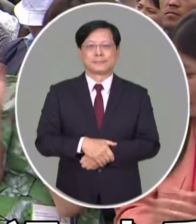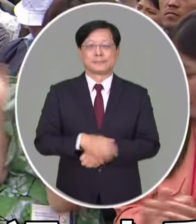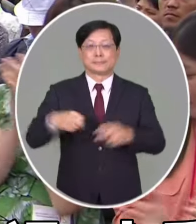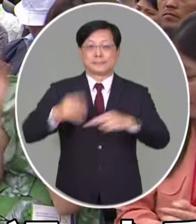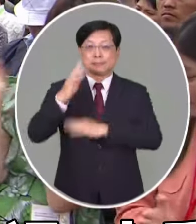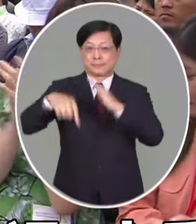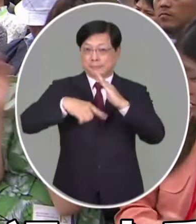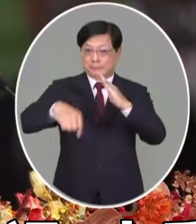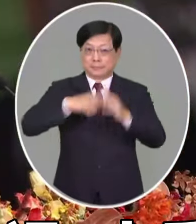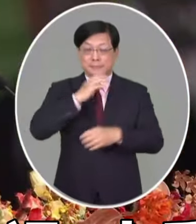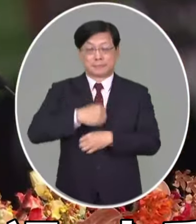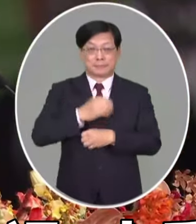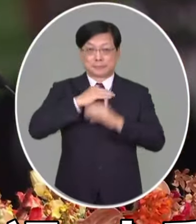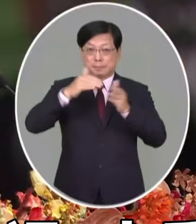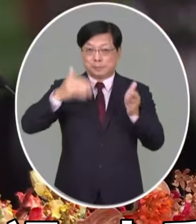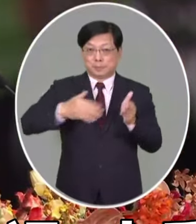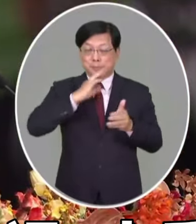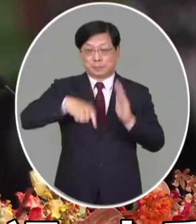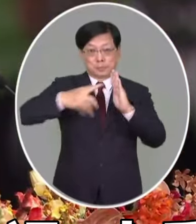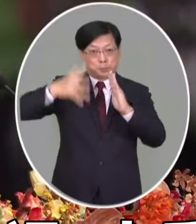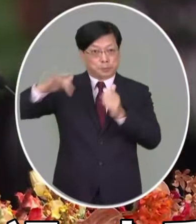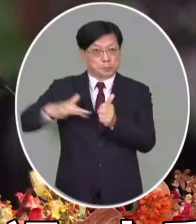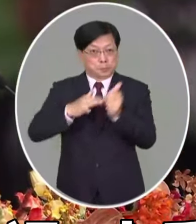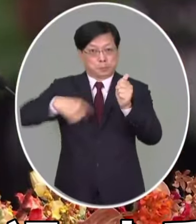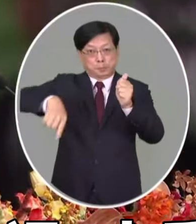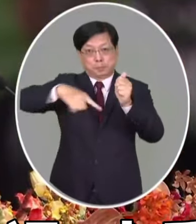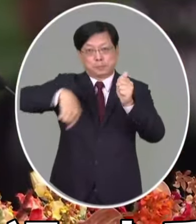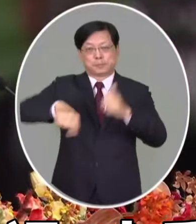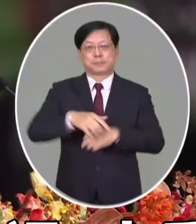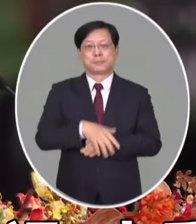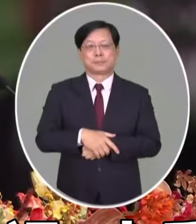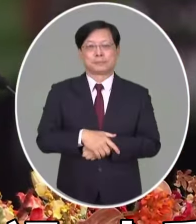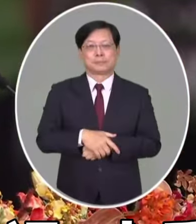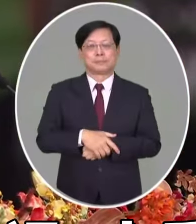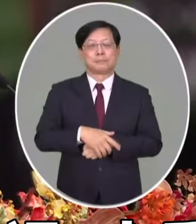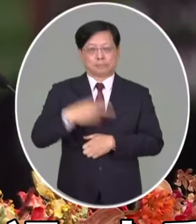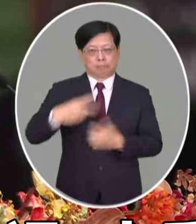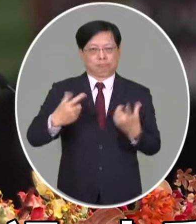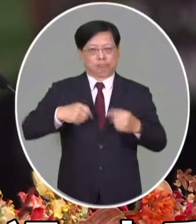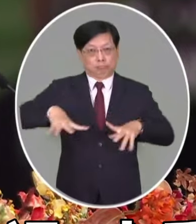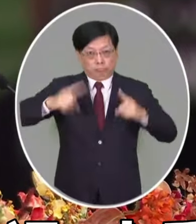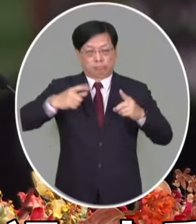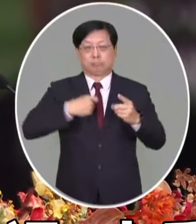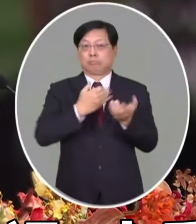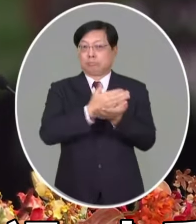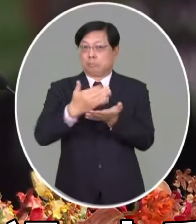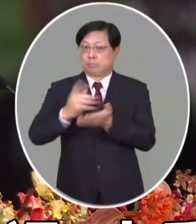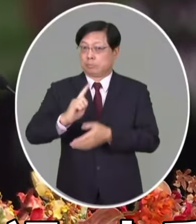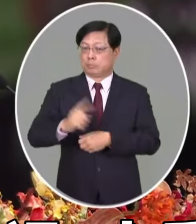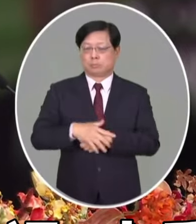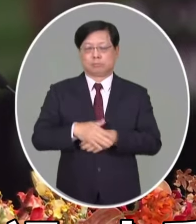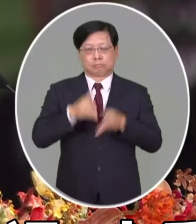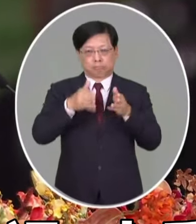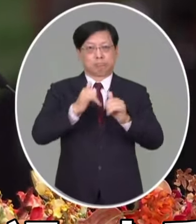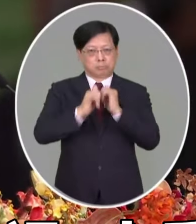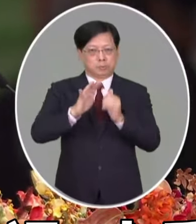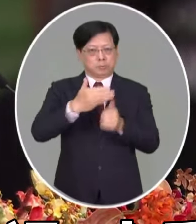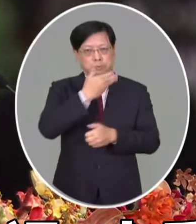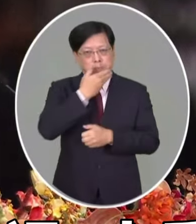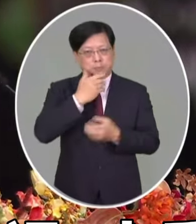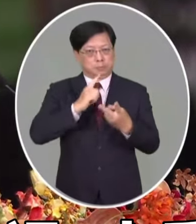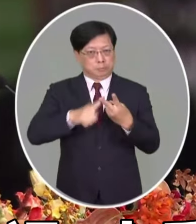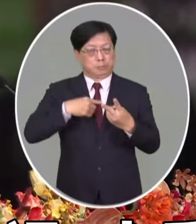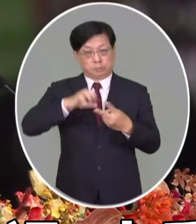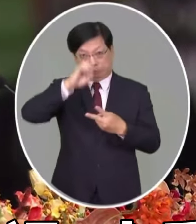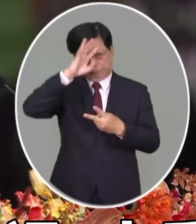行政院卓荣泰院长率领的内阁团队也将优先解决对社会有益、